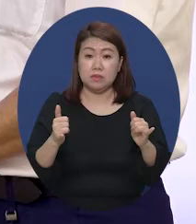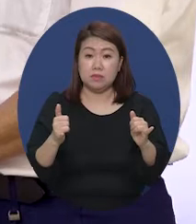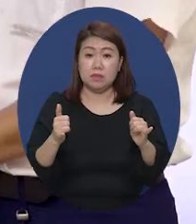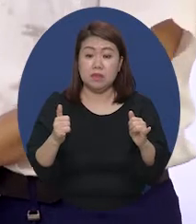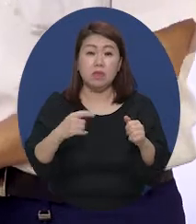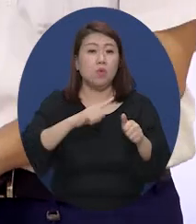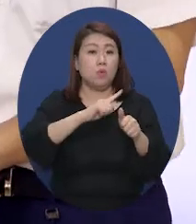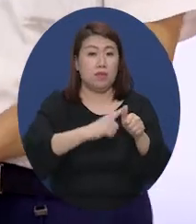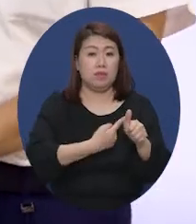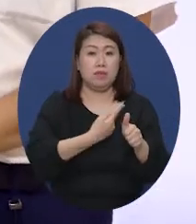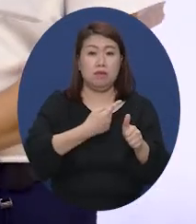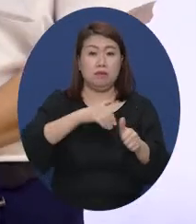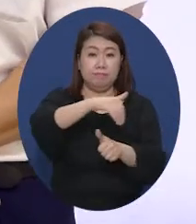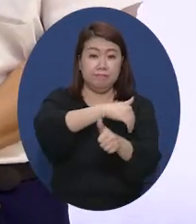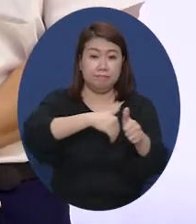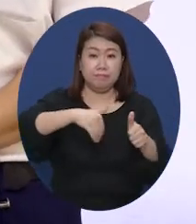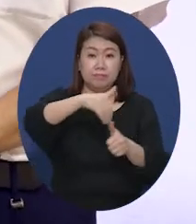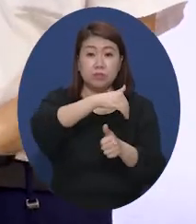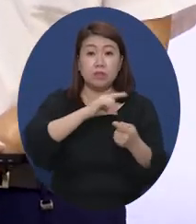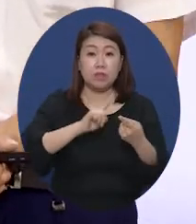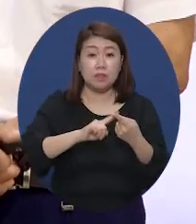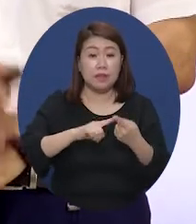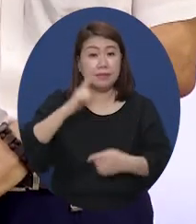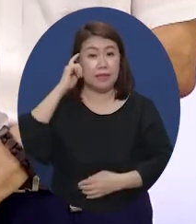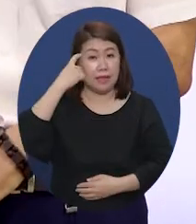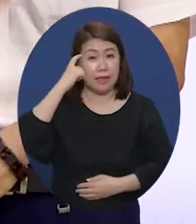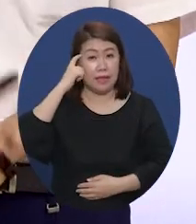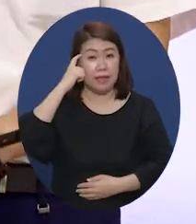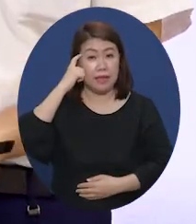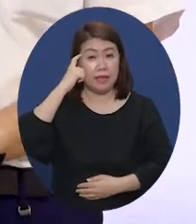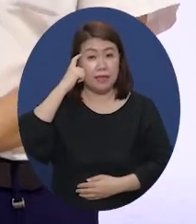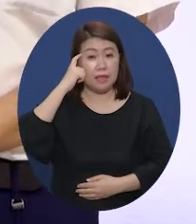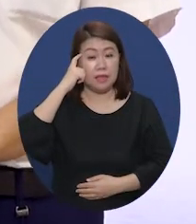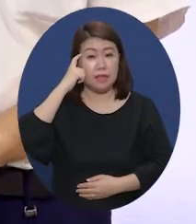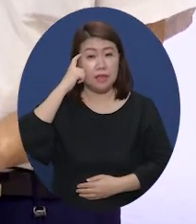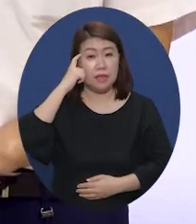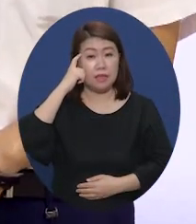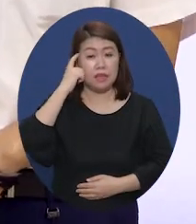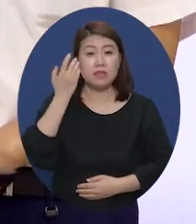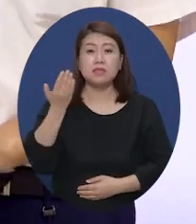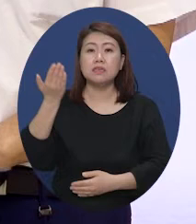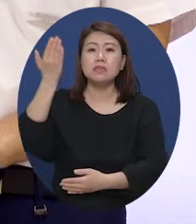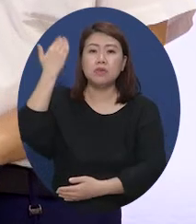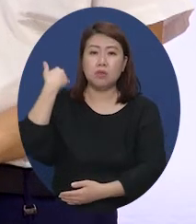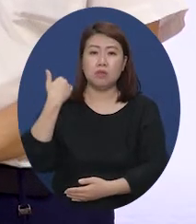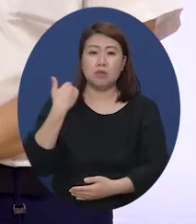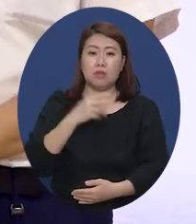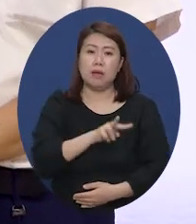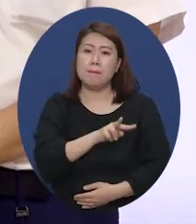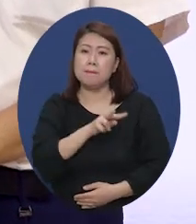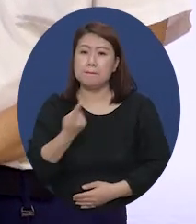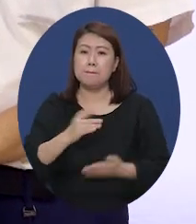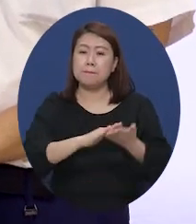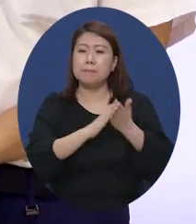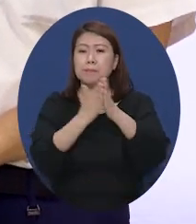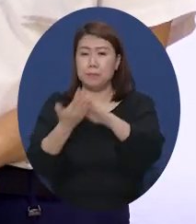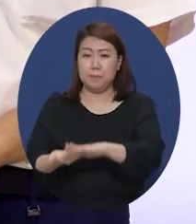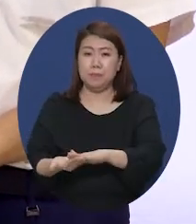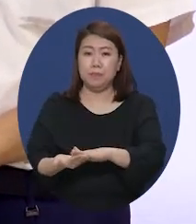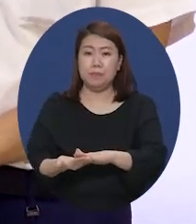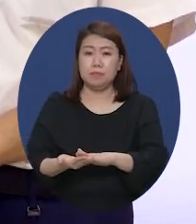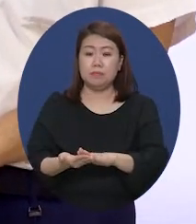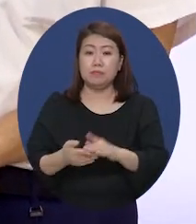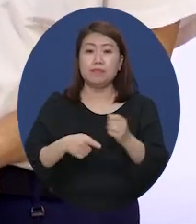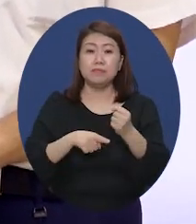그 집권자들이 그 환경에 대한 어떤 마인드랄까 그런 것들이 이전과는 상당히